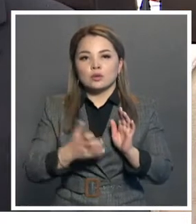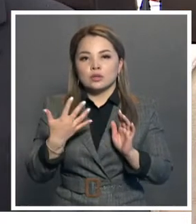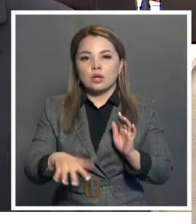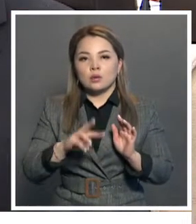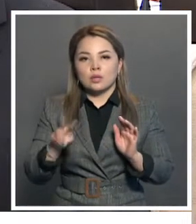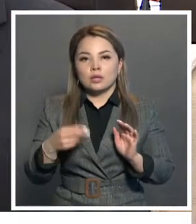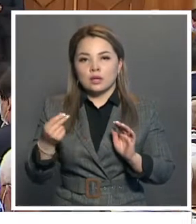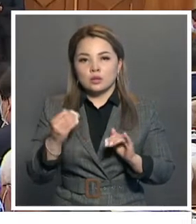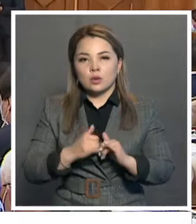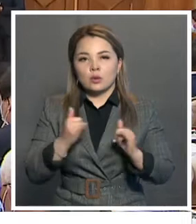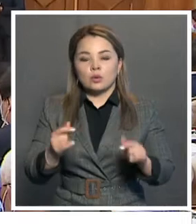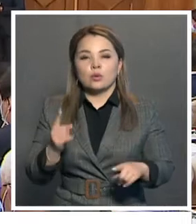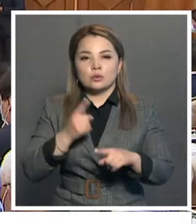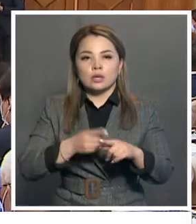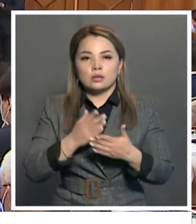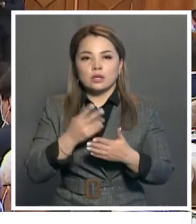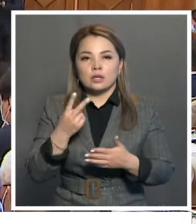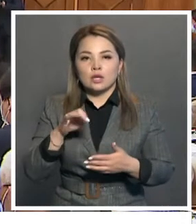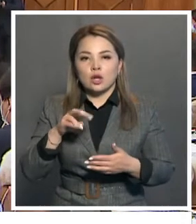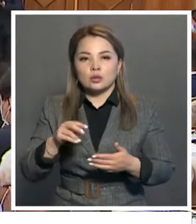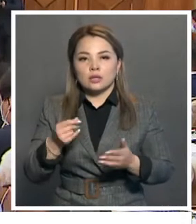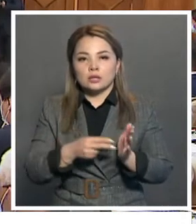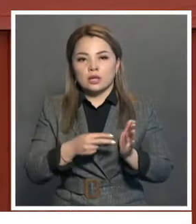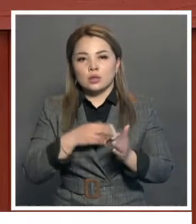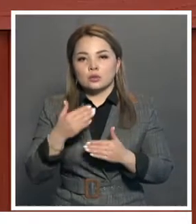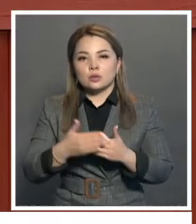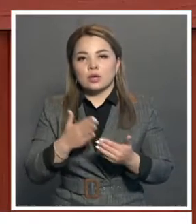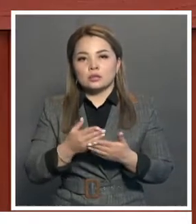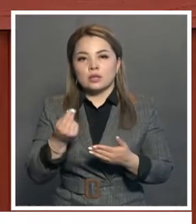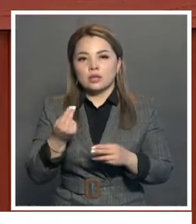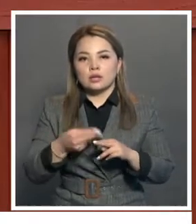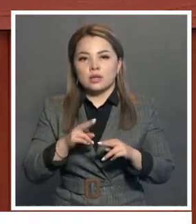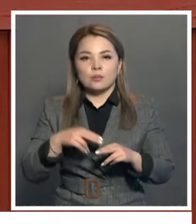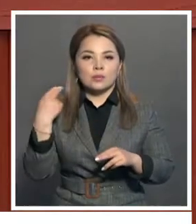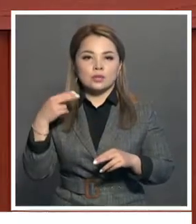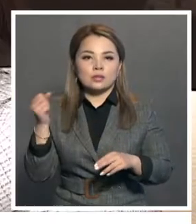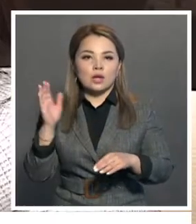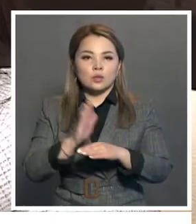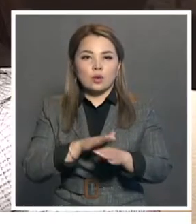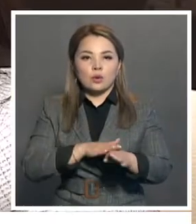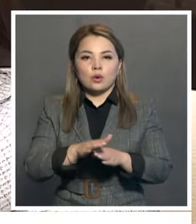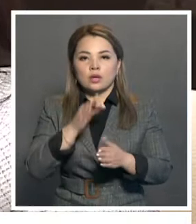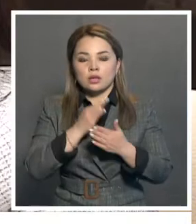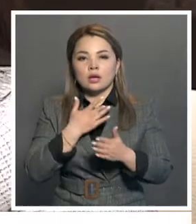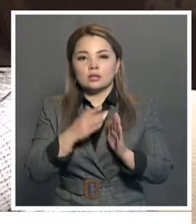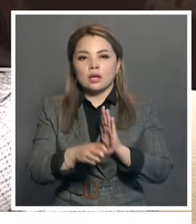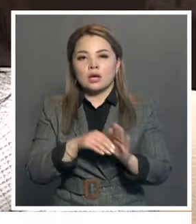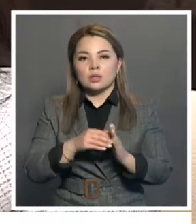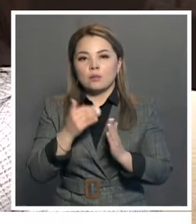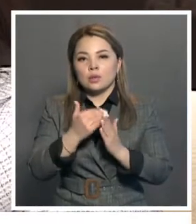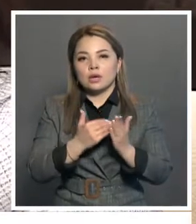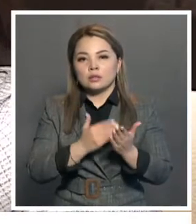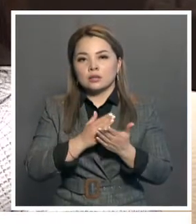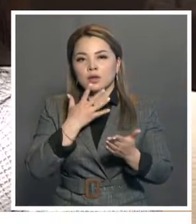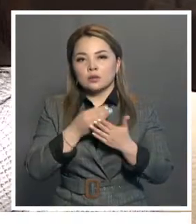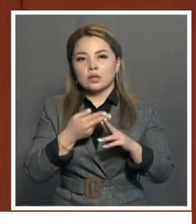теңге қосылды. Сөйтіп 2 триллион теңгеге жуықтады. Қаражат президенттің тапсырмаларын орындау Нұр Отан партиясының сайлау алды бағдарламасын іске асыру және